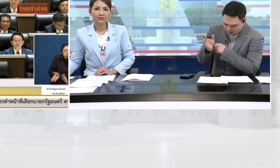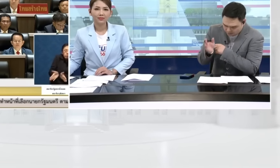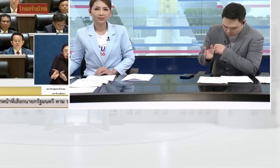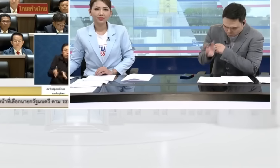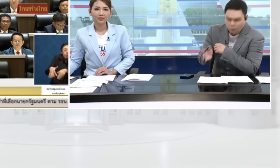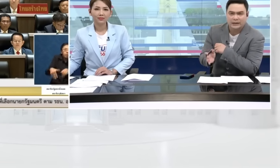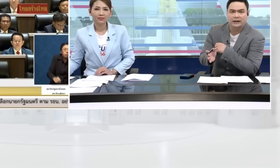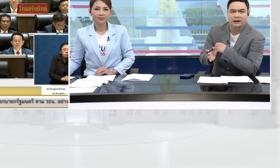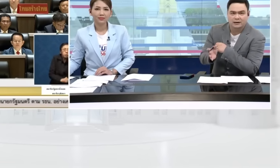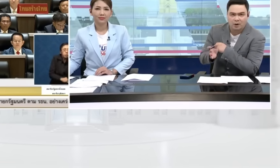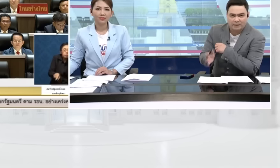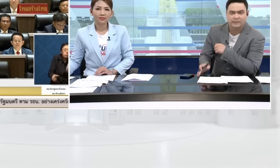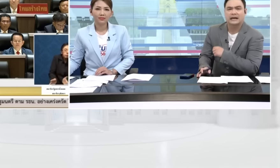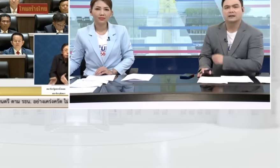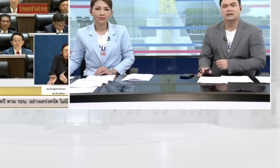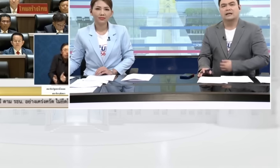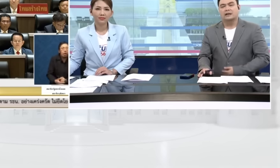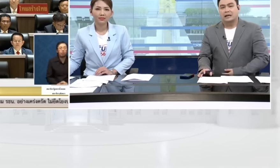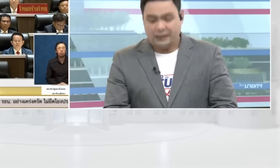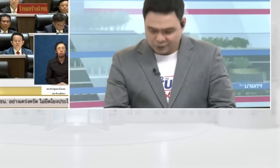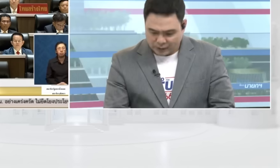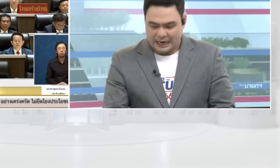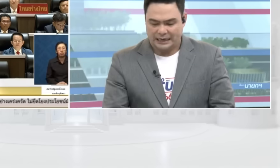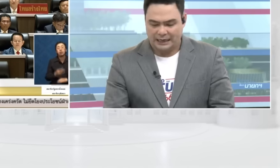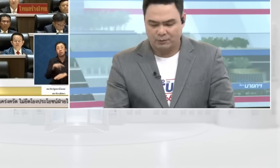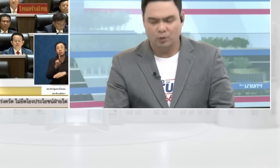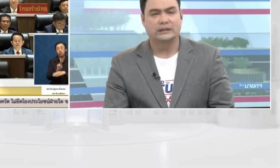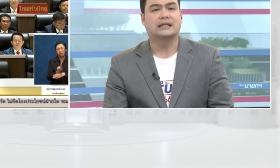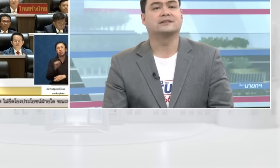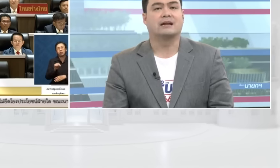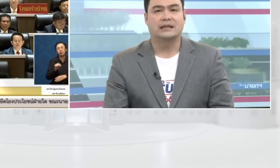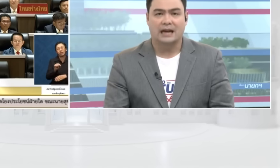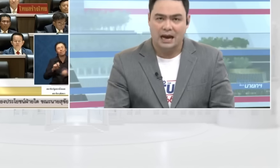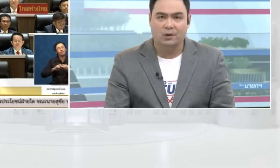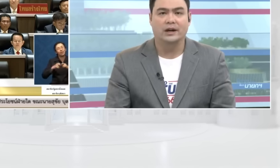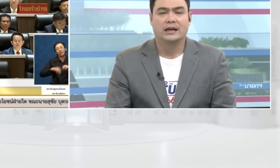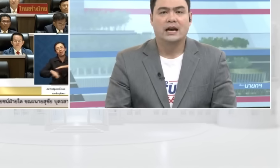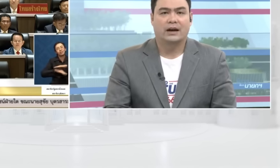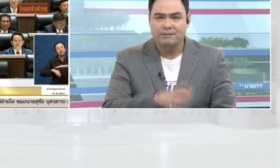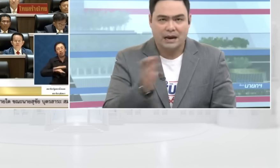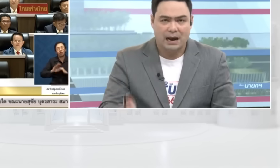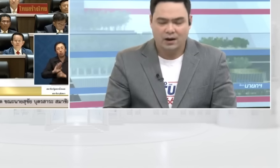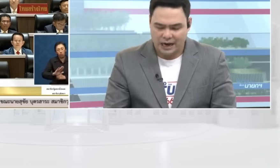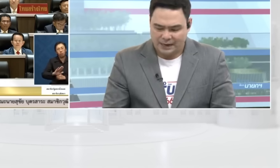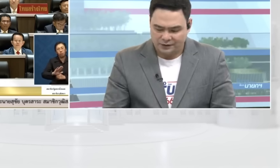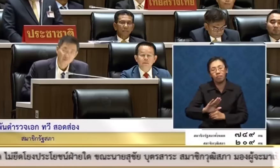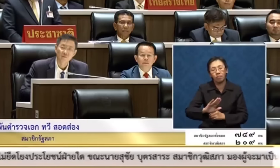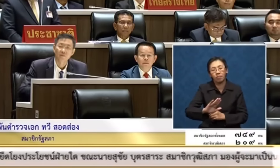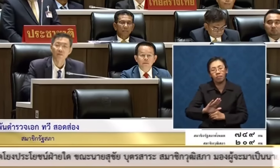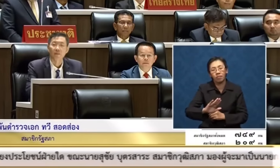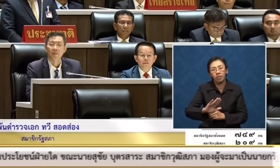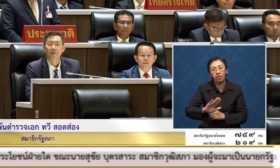อกว่าด้วยระบอบประชาธิปไตยก็คืออาศัยเสียงส่วนใหญ่นะครับก็ควรจะจัดสรรมาจาก500แล้วใน8พรรคก็ได้ไ